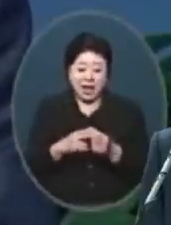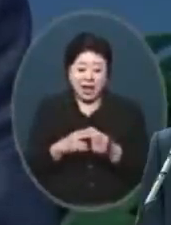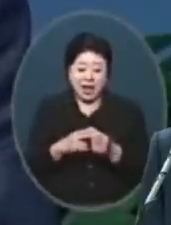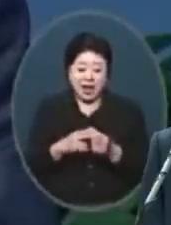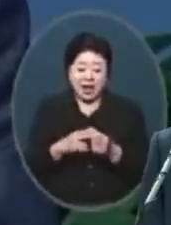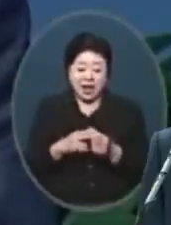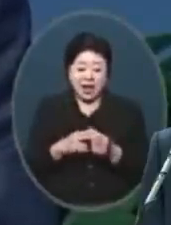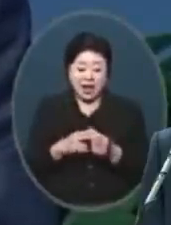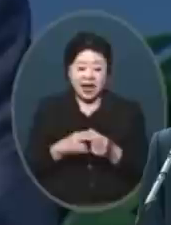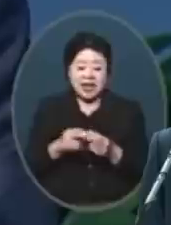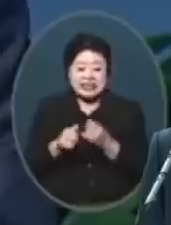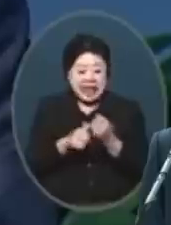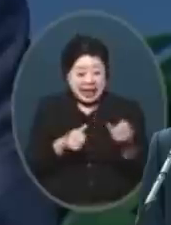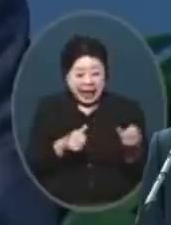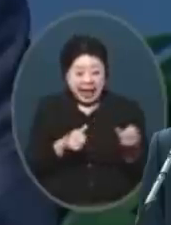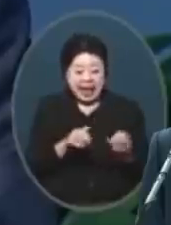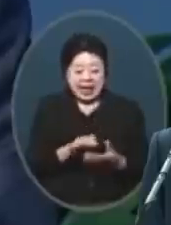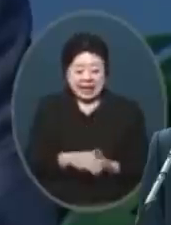사라를